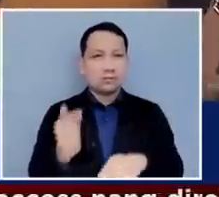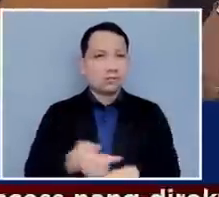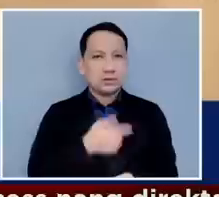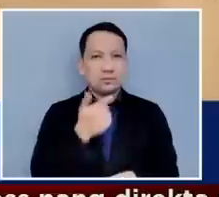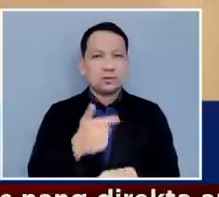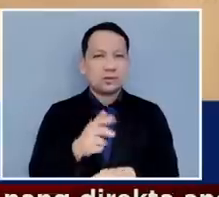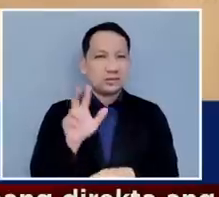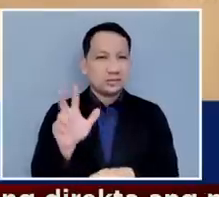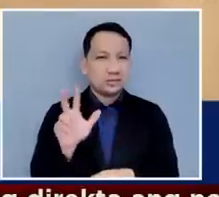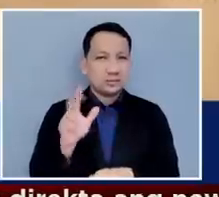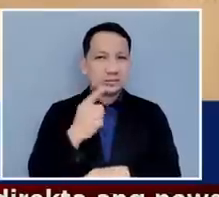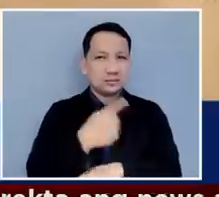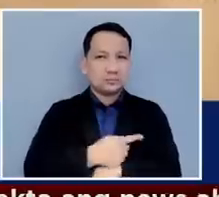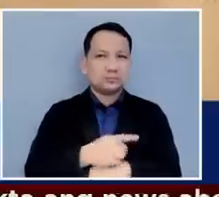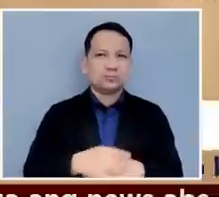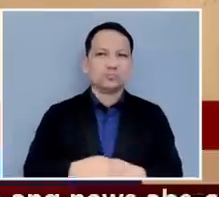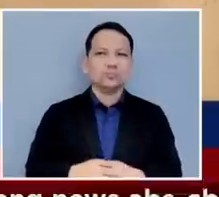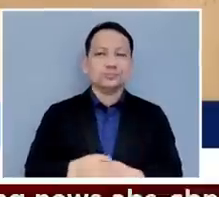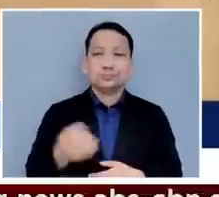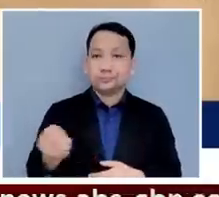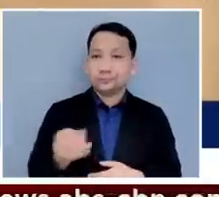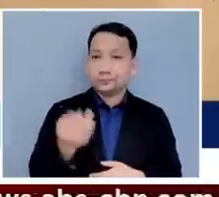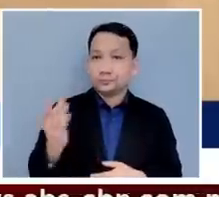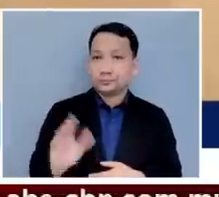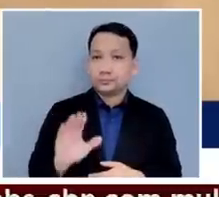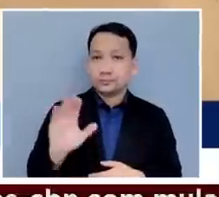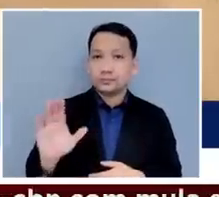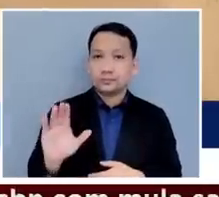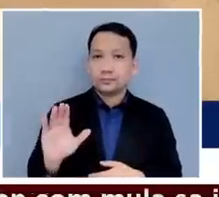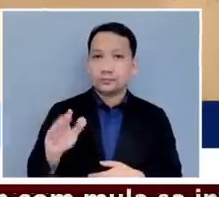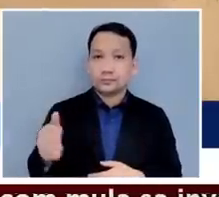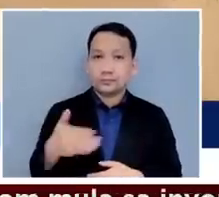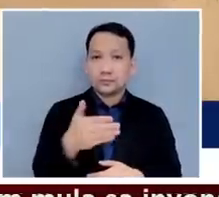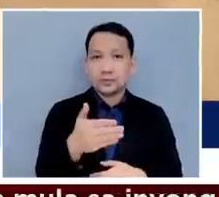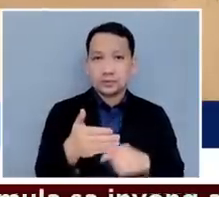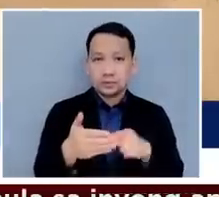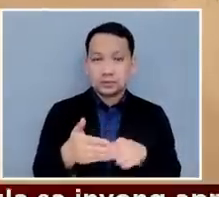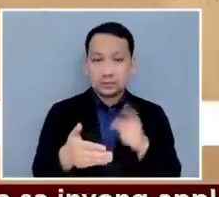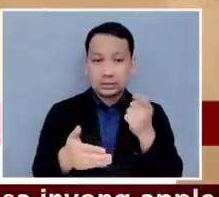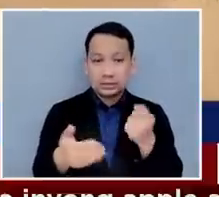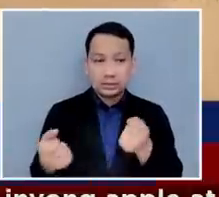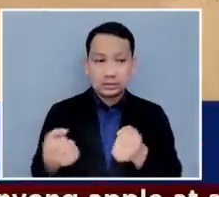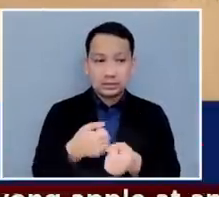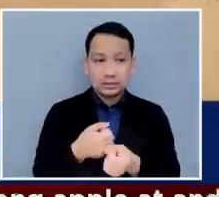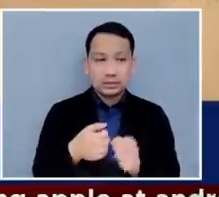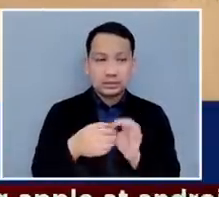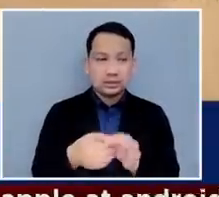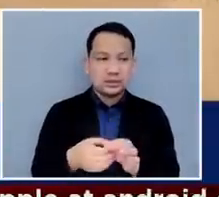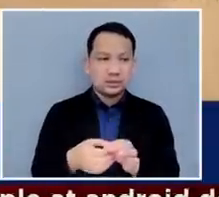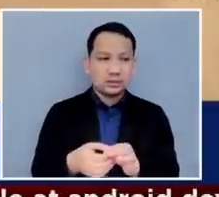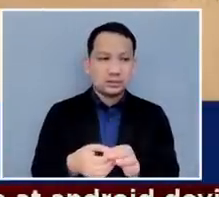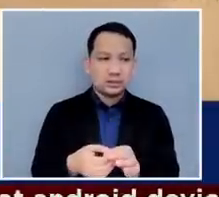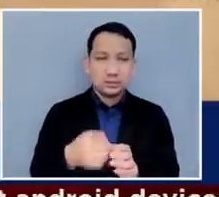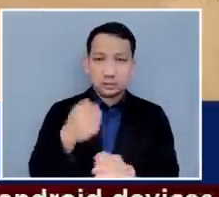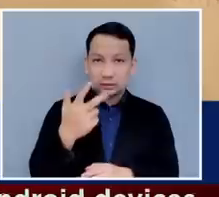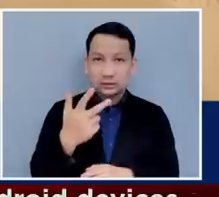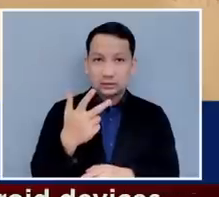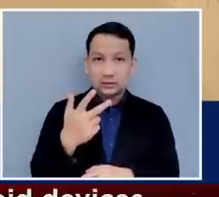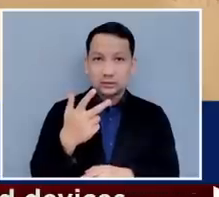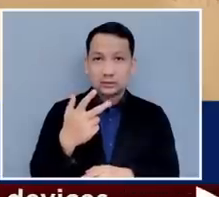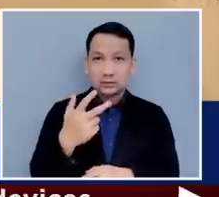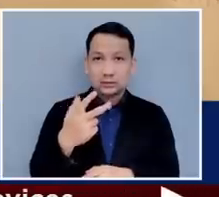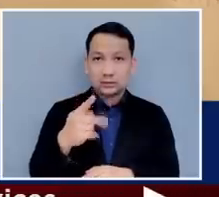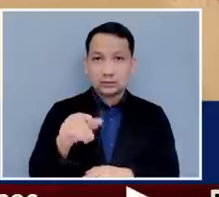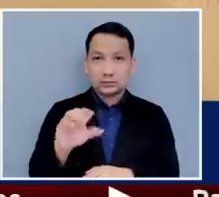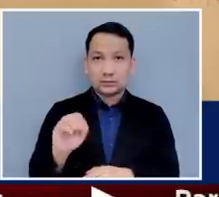araw. Ilan ang huli ng isang fisherman sa isang araw? 3 kilo. Magkano